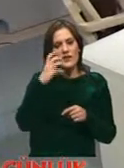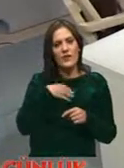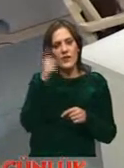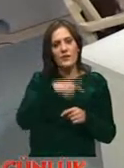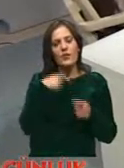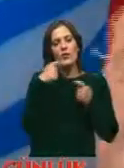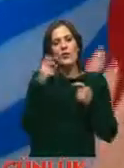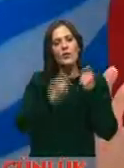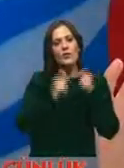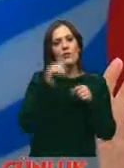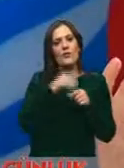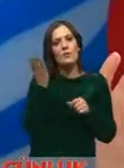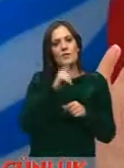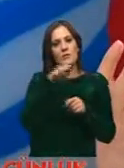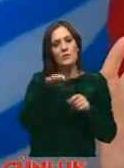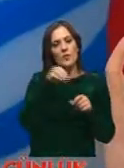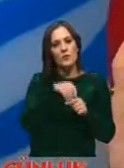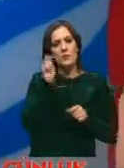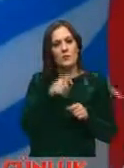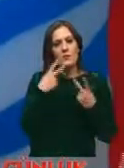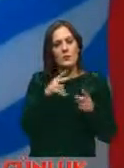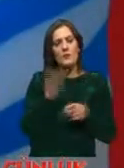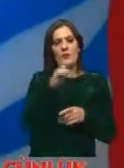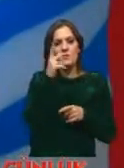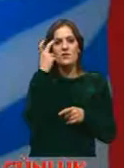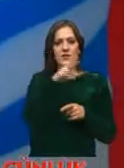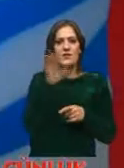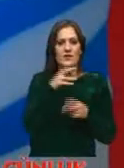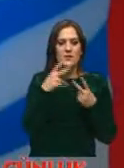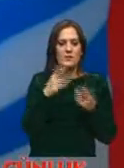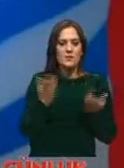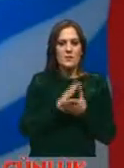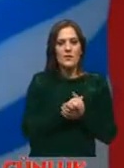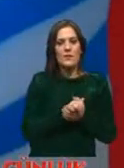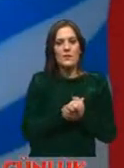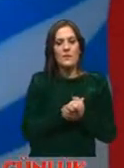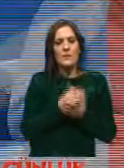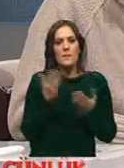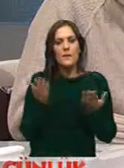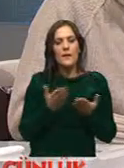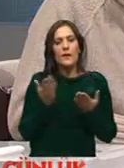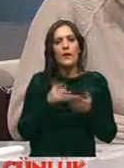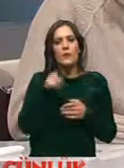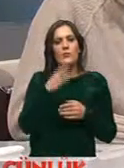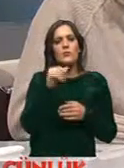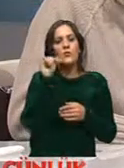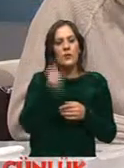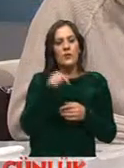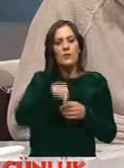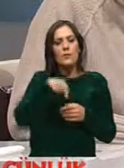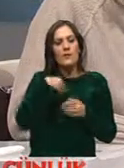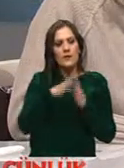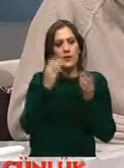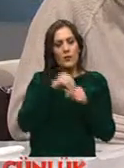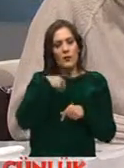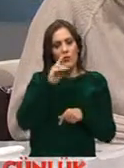kendilerini. Uygulamayı başka bir bölümümüzde. Evet, başka bir şarkı da seçebiliriz yani, tabii. Başka bir şarkı da seçeriz. Ama evet, bu çok önemli. Bu kitaplarımızı da